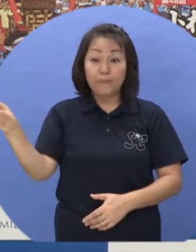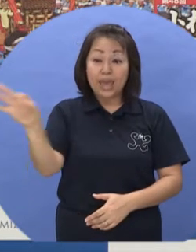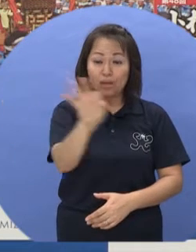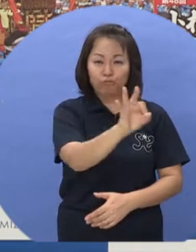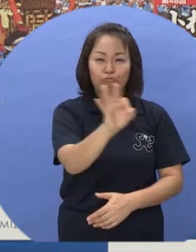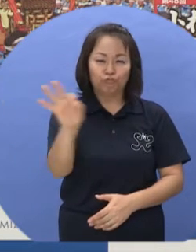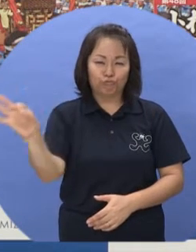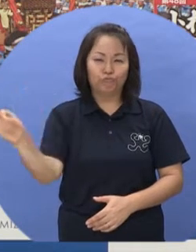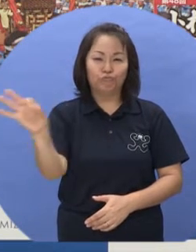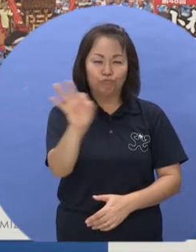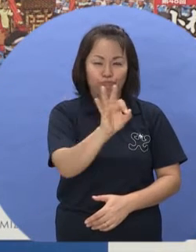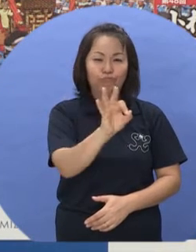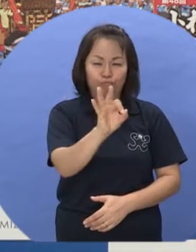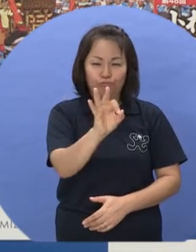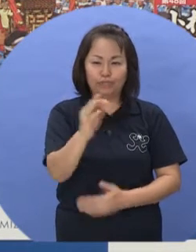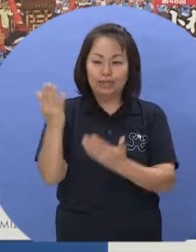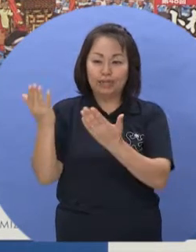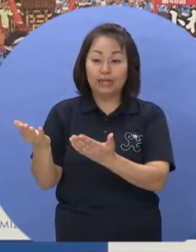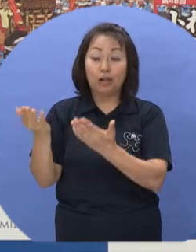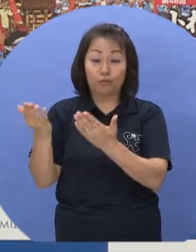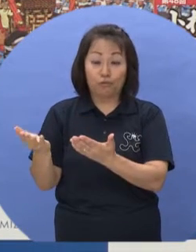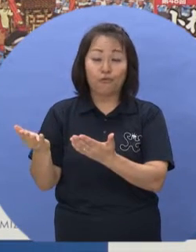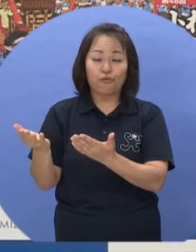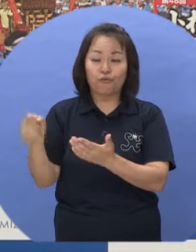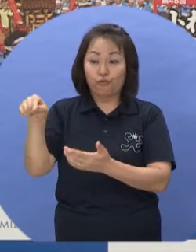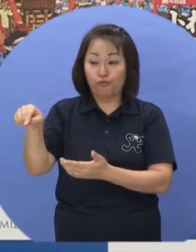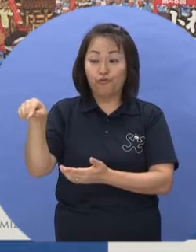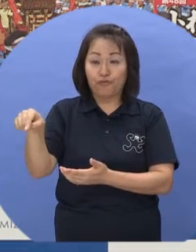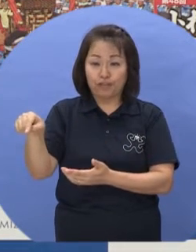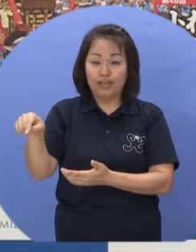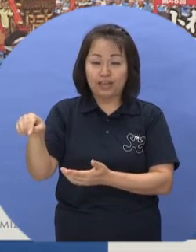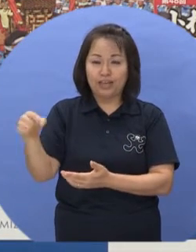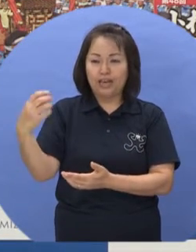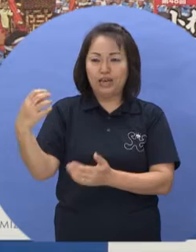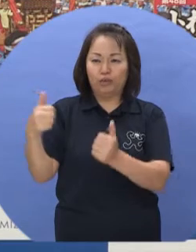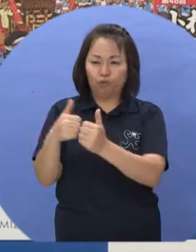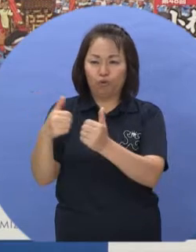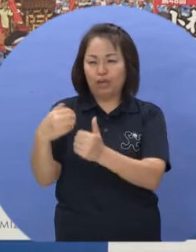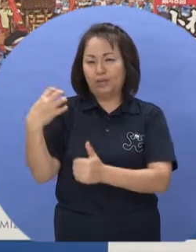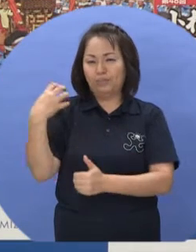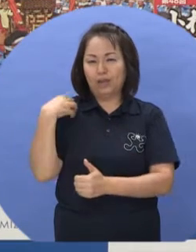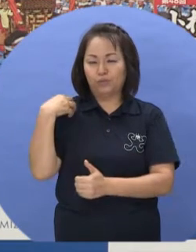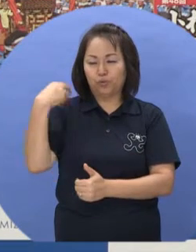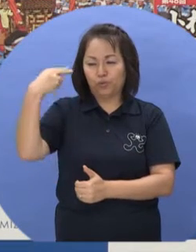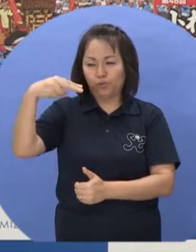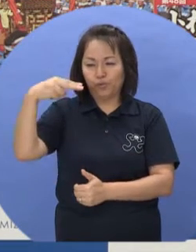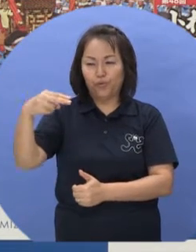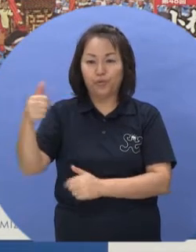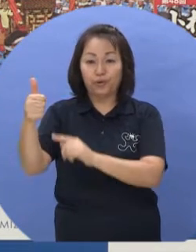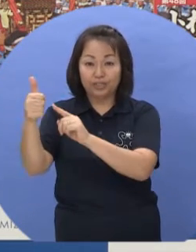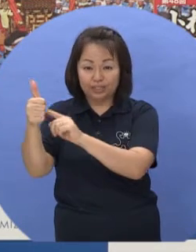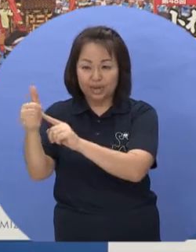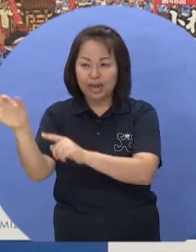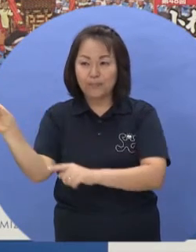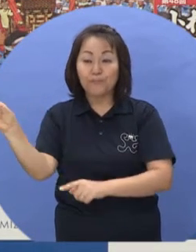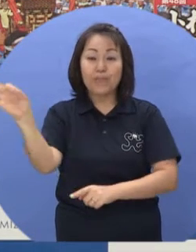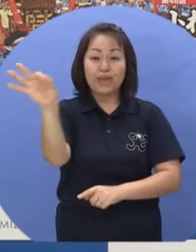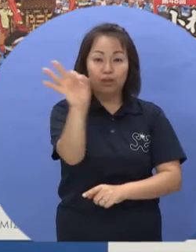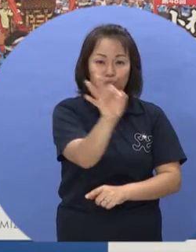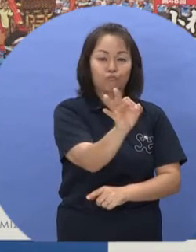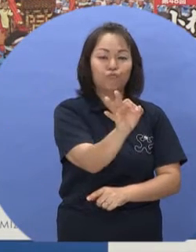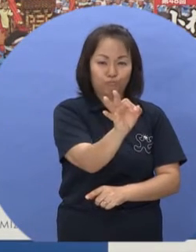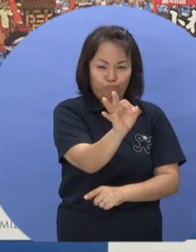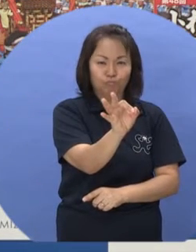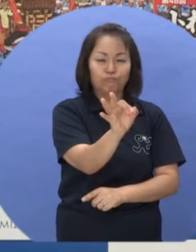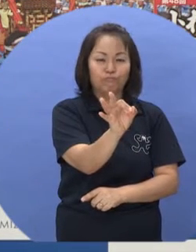その学校長の許可を得た上で、学校の相談担当教員からメールでですね、ご相談をまずい